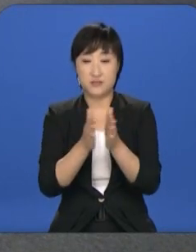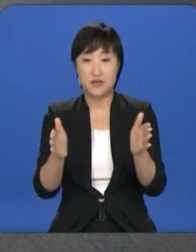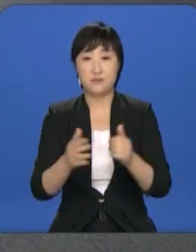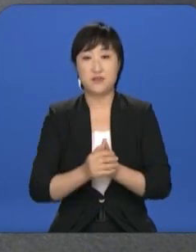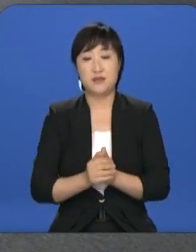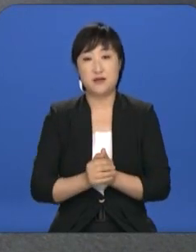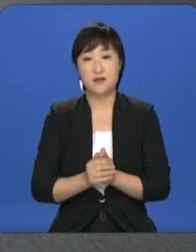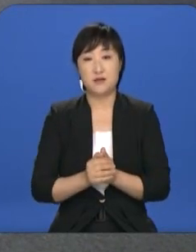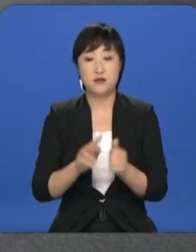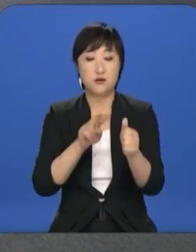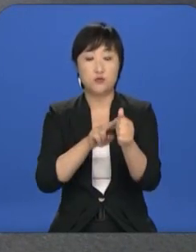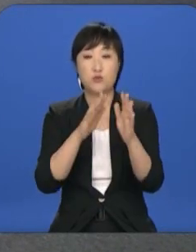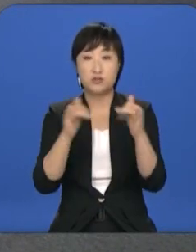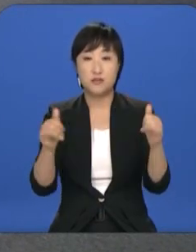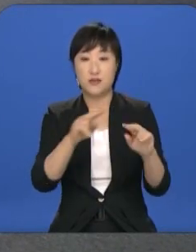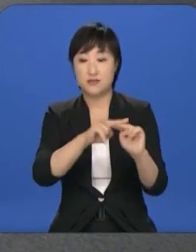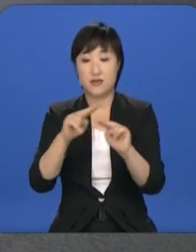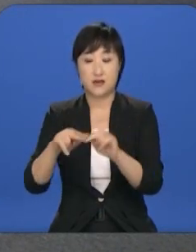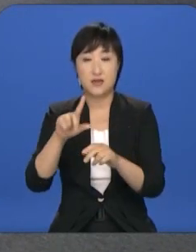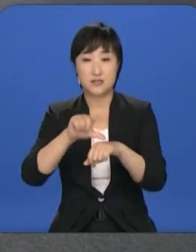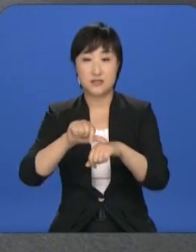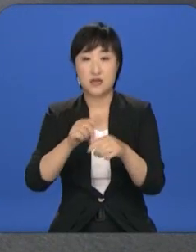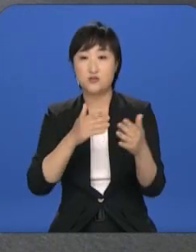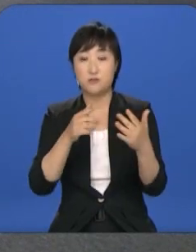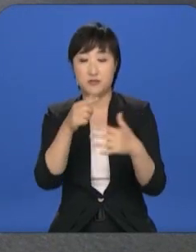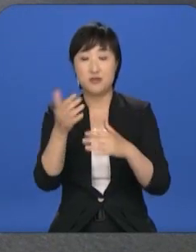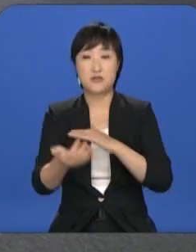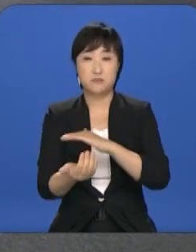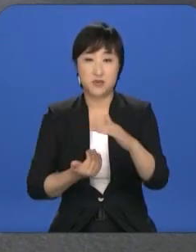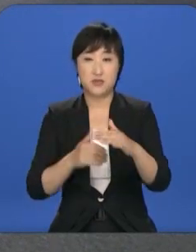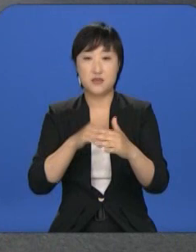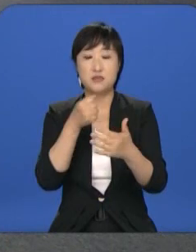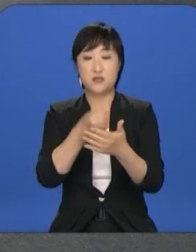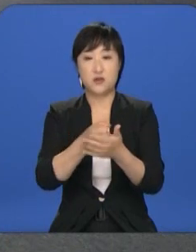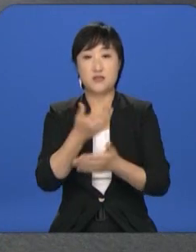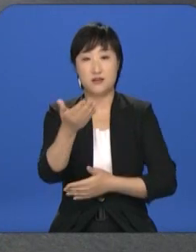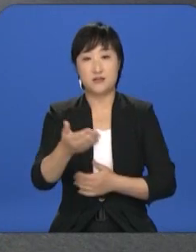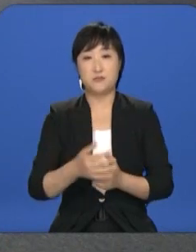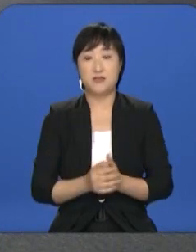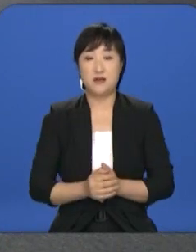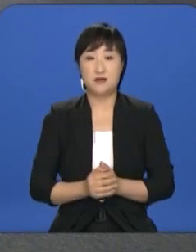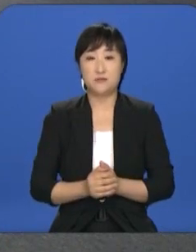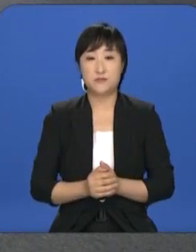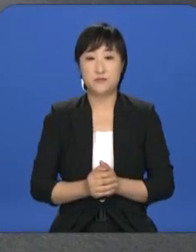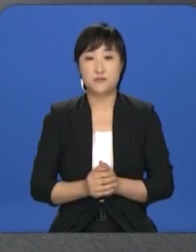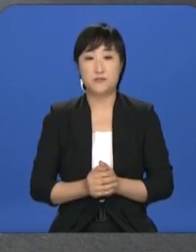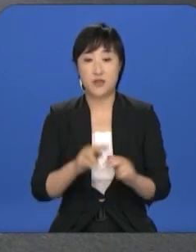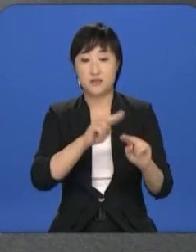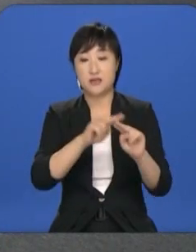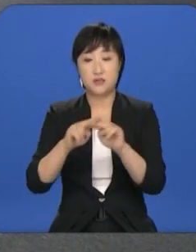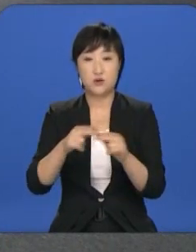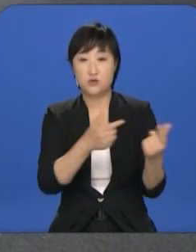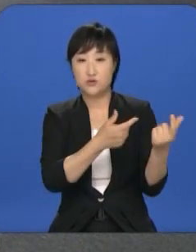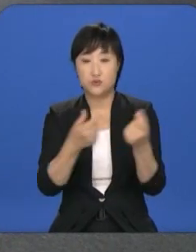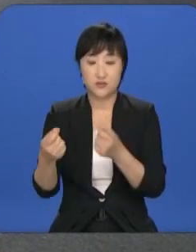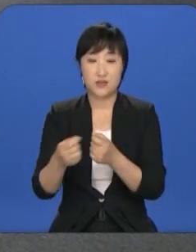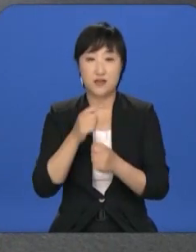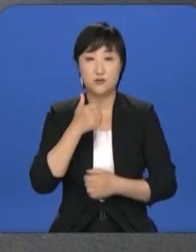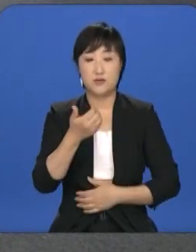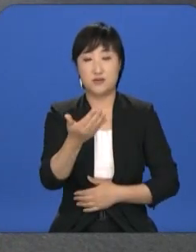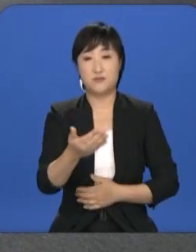진행하게 됐습니다. 후보자들의 좌석과 발언 순서는 사전 추첨을 통해 정해졌음을 알려드립니다. 좌석 순서에